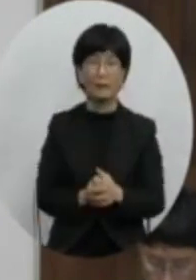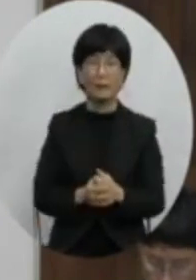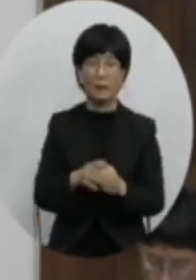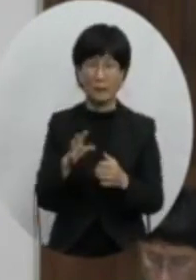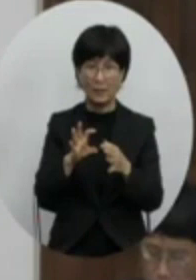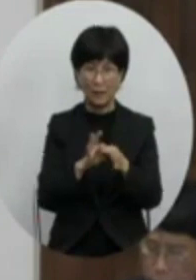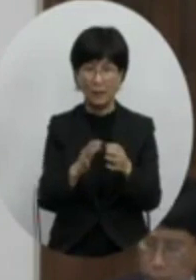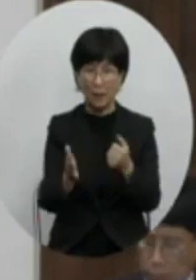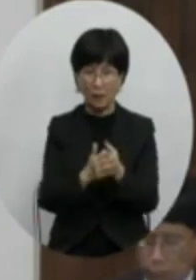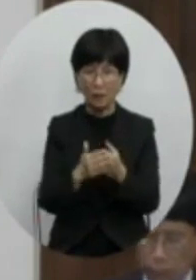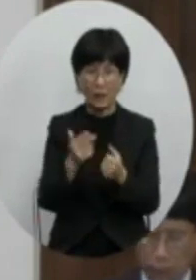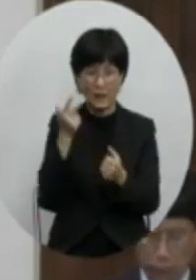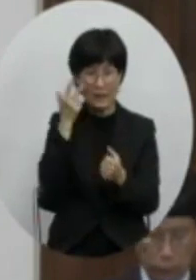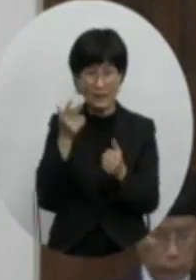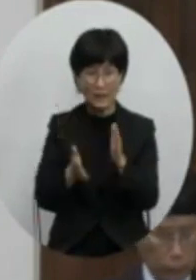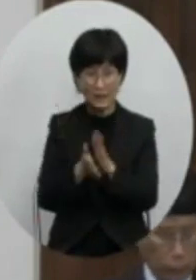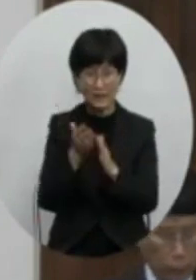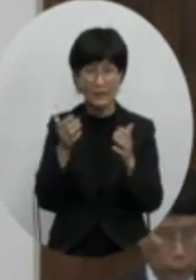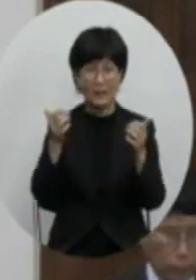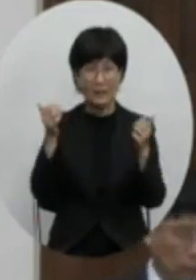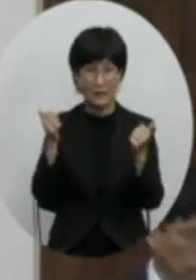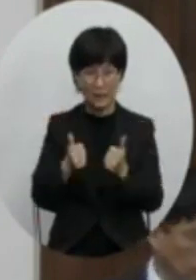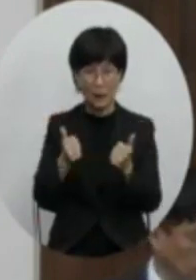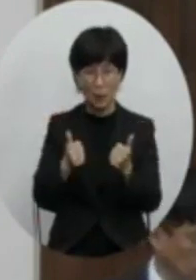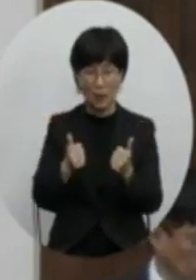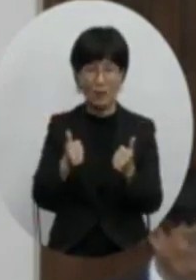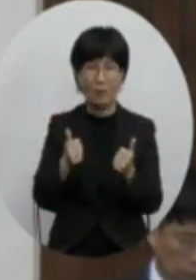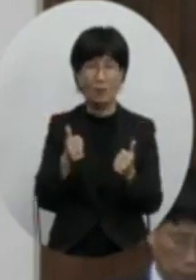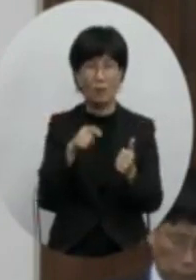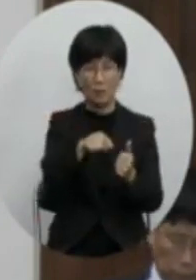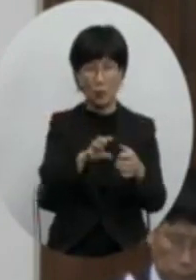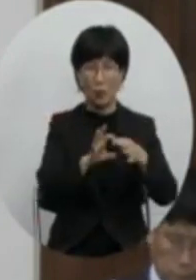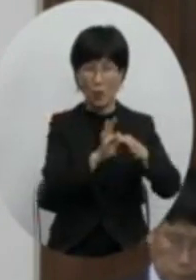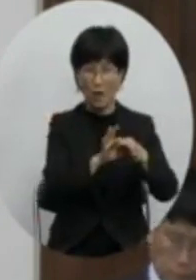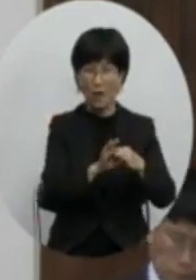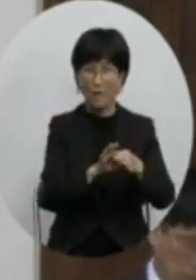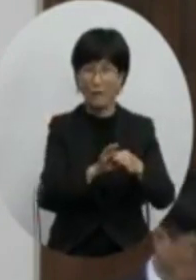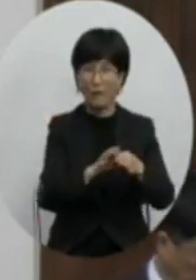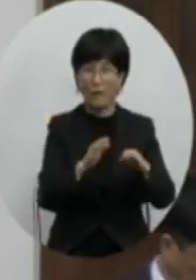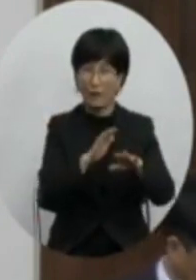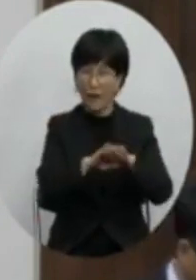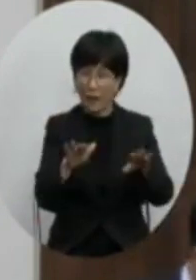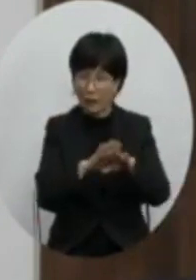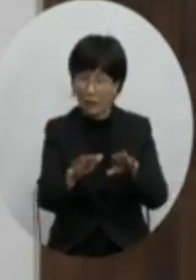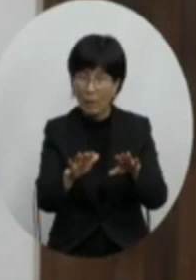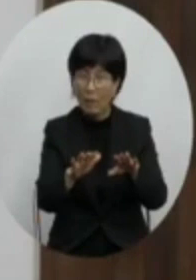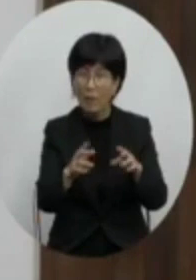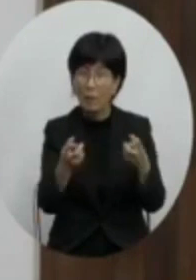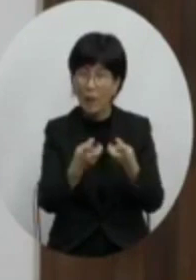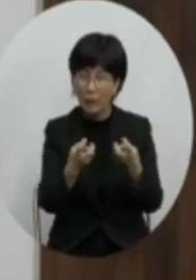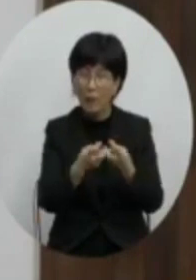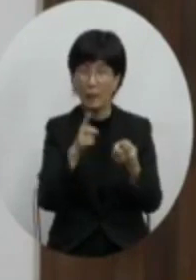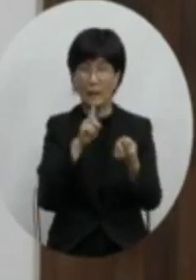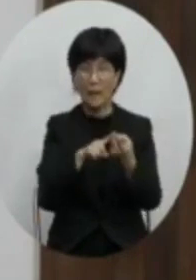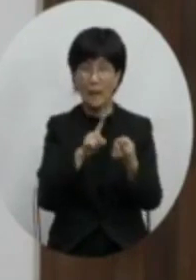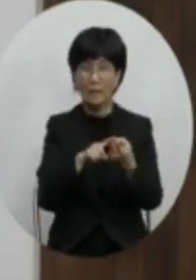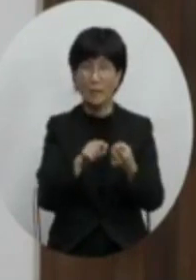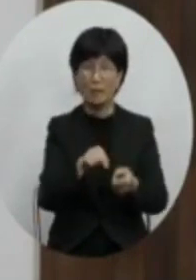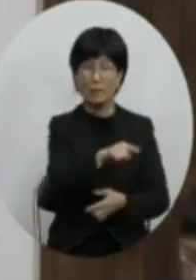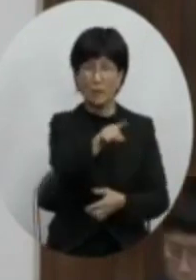이에 여주시 의회는 농업인력수급 여주대책위원회 간담회를 통한 농민분들의